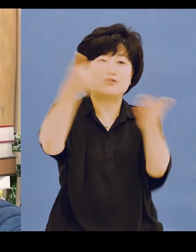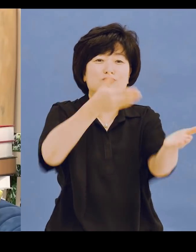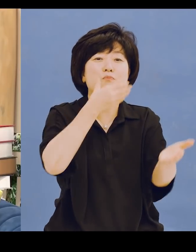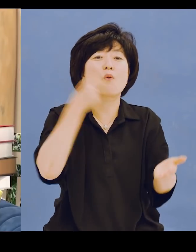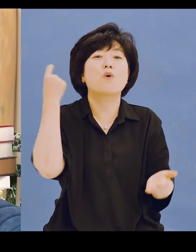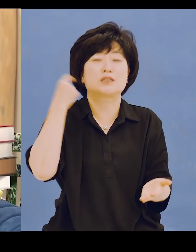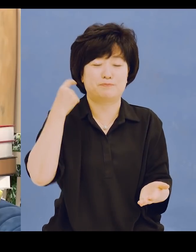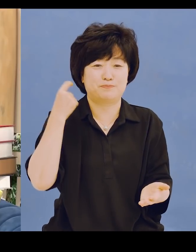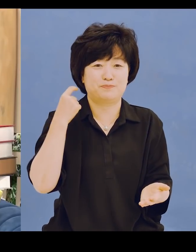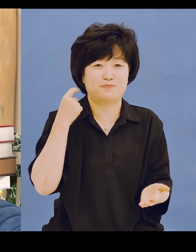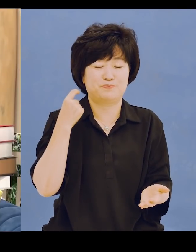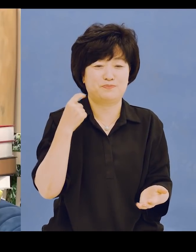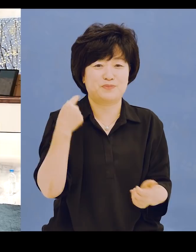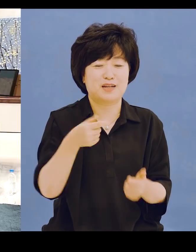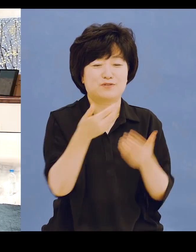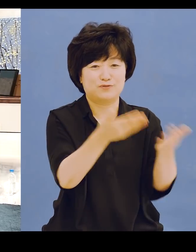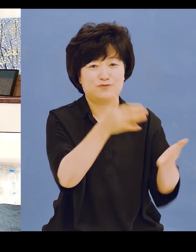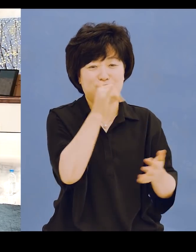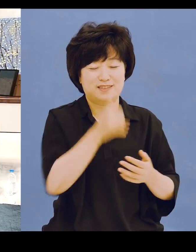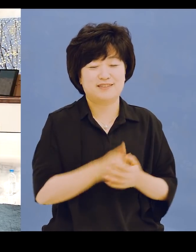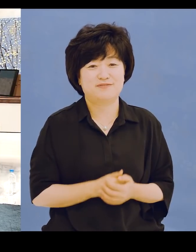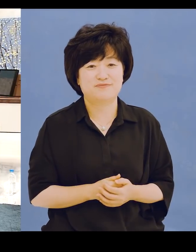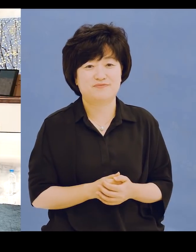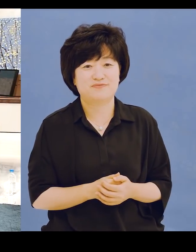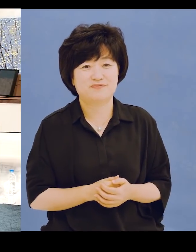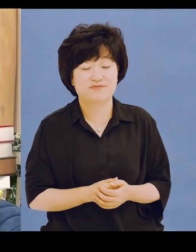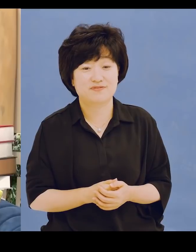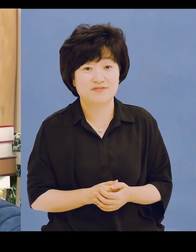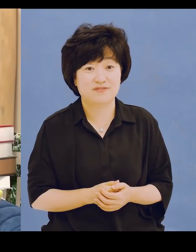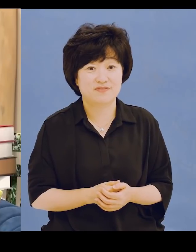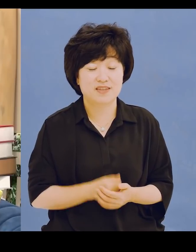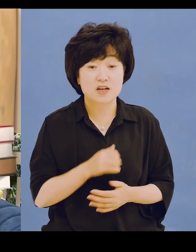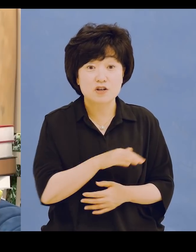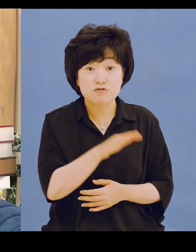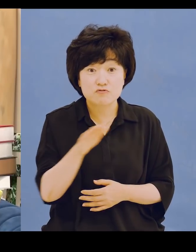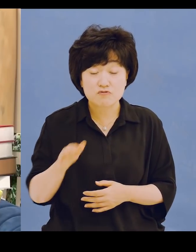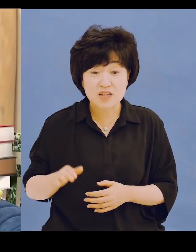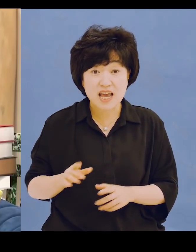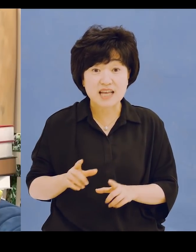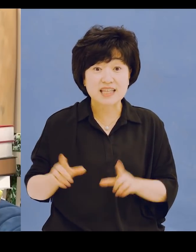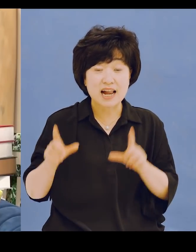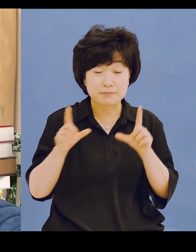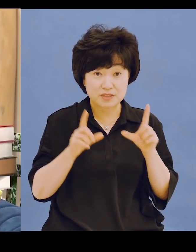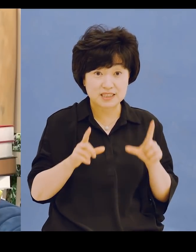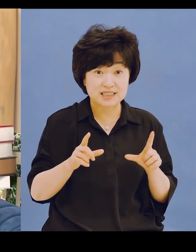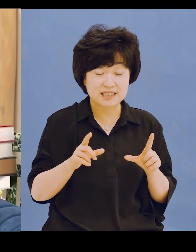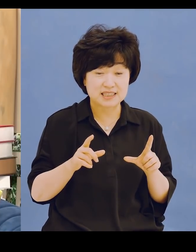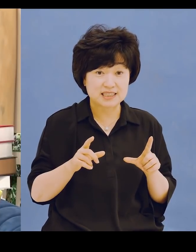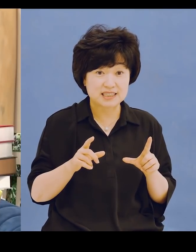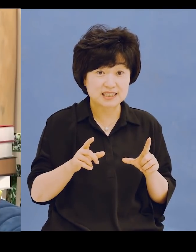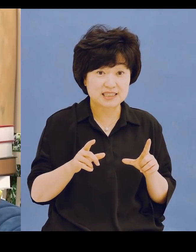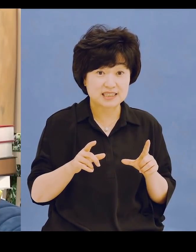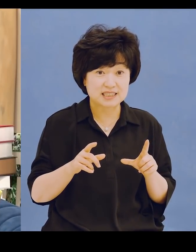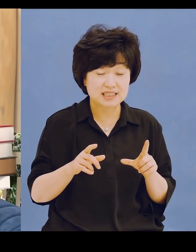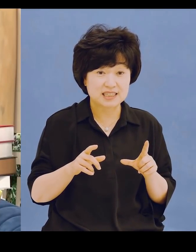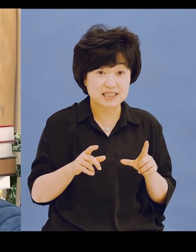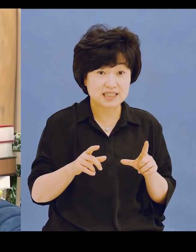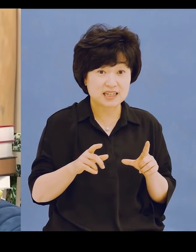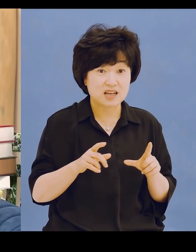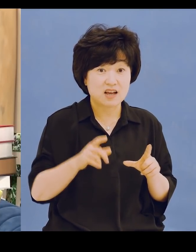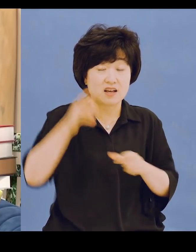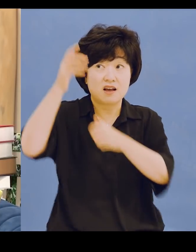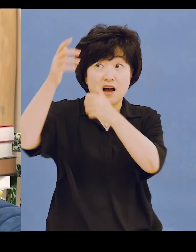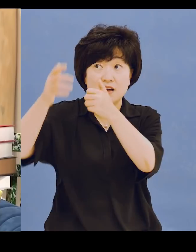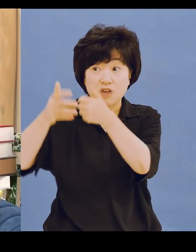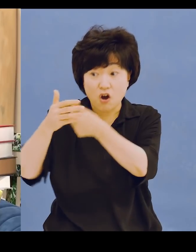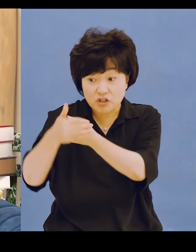감격하며 회개하기 시작합니다. 이렇게 표현을 해요. 우리의 삶은 하나님이 성경은 이렇게